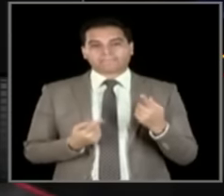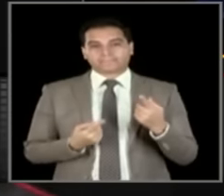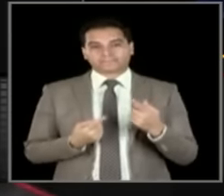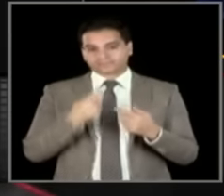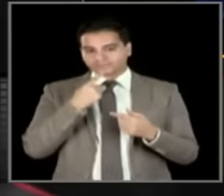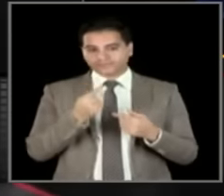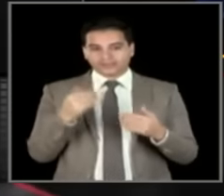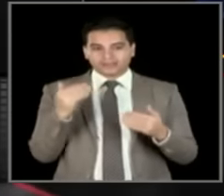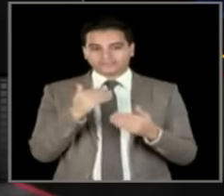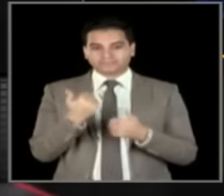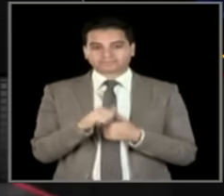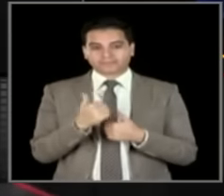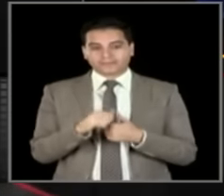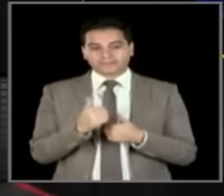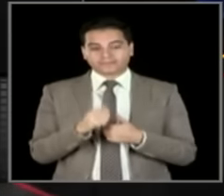فات 7 ثواني.